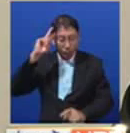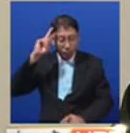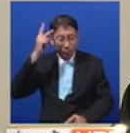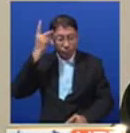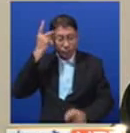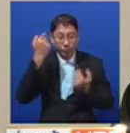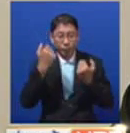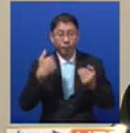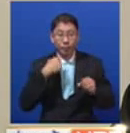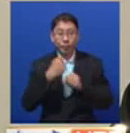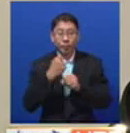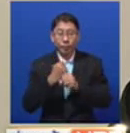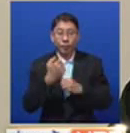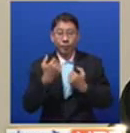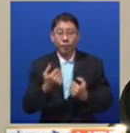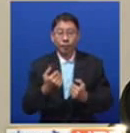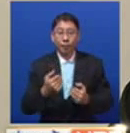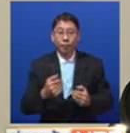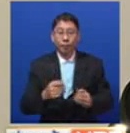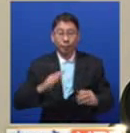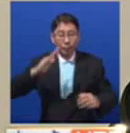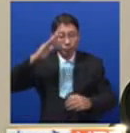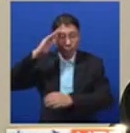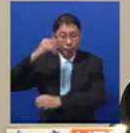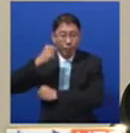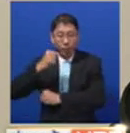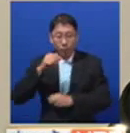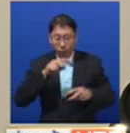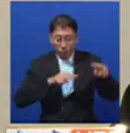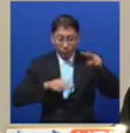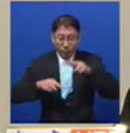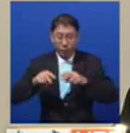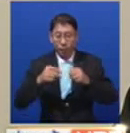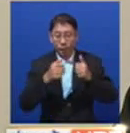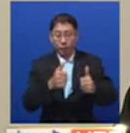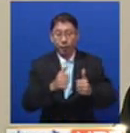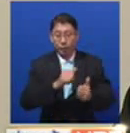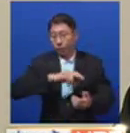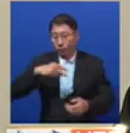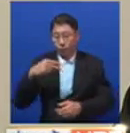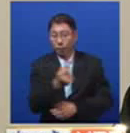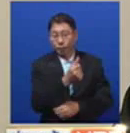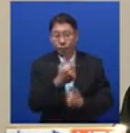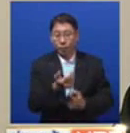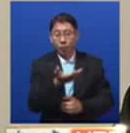พร้อมระบุด้วยว่าหลังเกิดเหตุฝ่ายความมั่นคงสามารถควบคุมสถานการณ์ได้ทันที